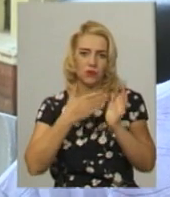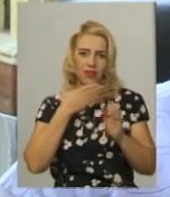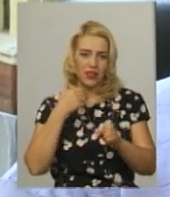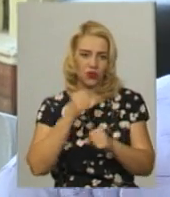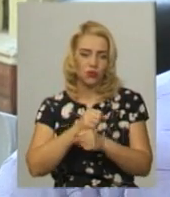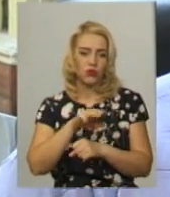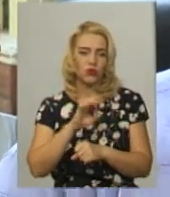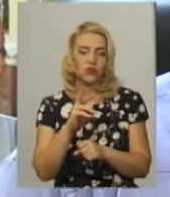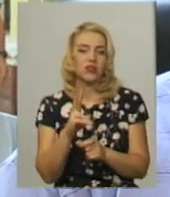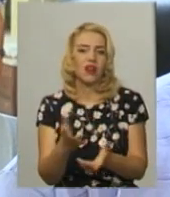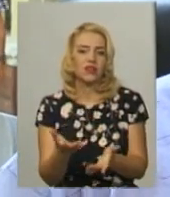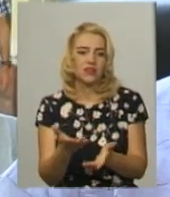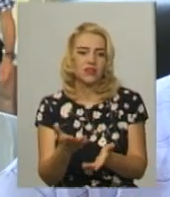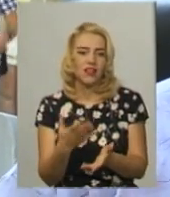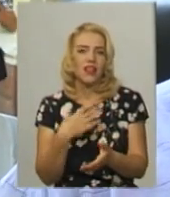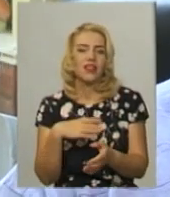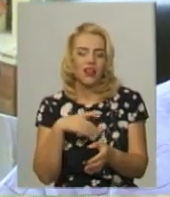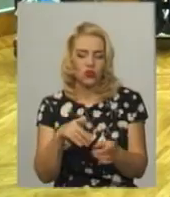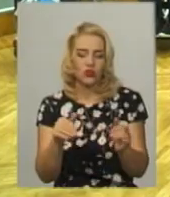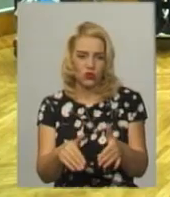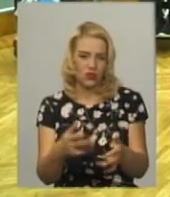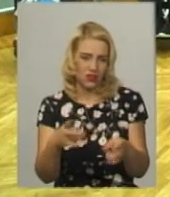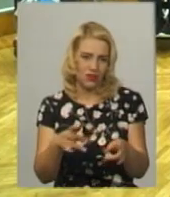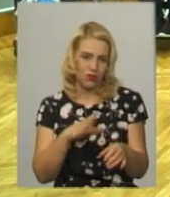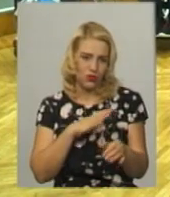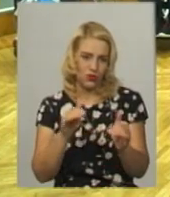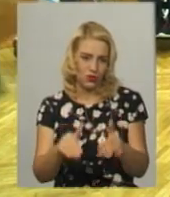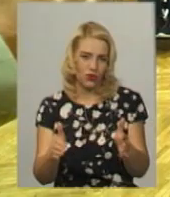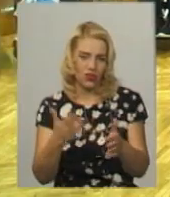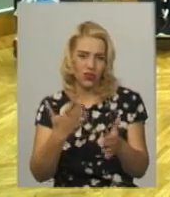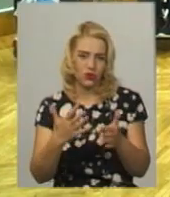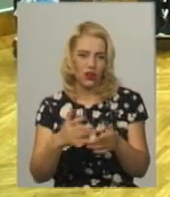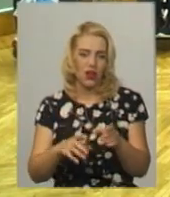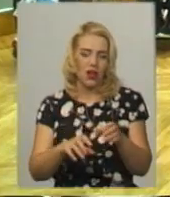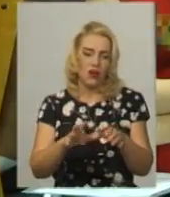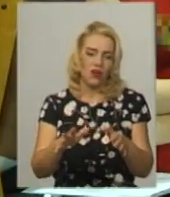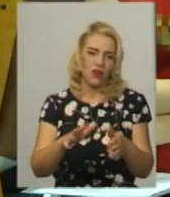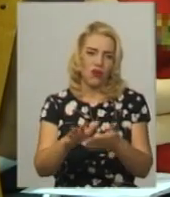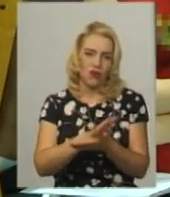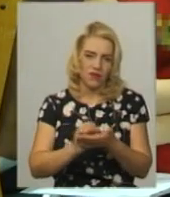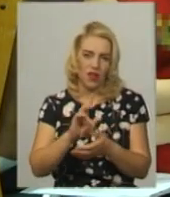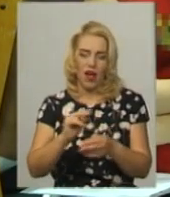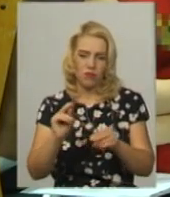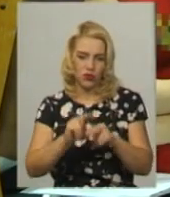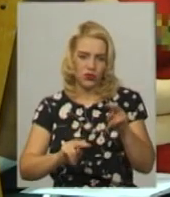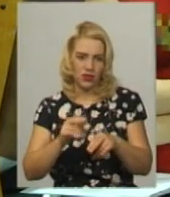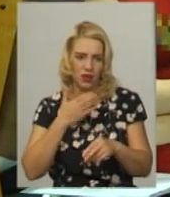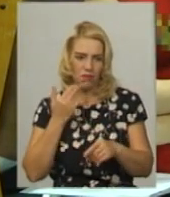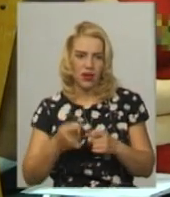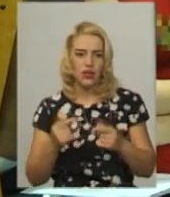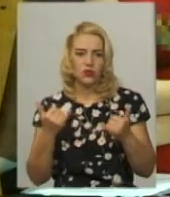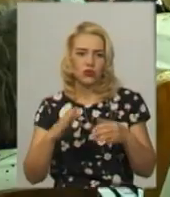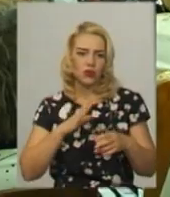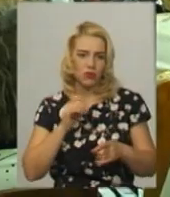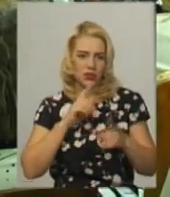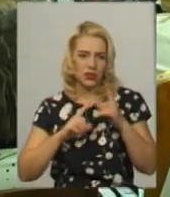ну, як нащо робити те, чого ти не закінчив. Сьогодні у Хмельницькому відбувся круглий стіл з питань доступності для маломобільних груп населення